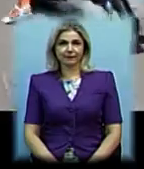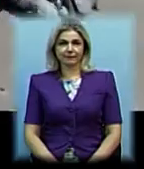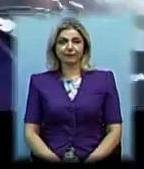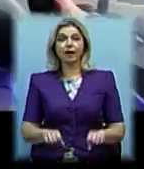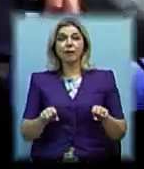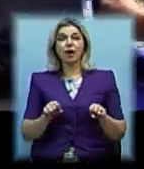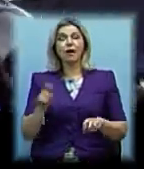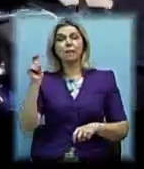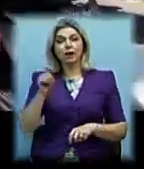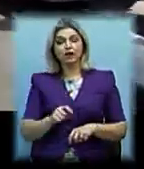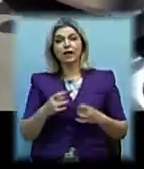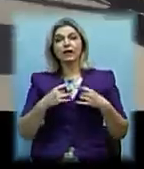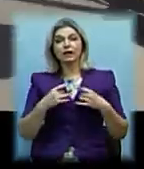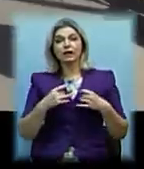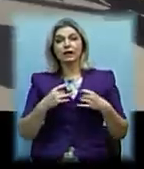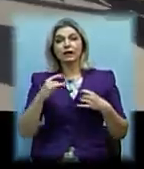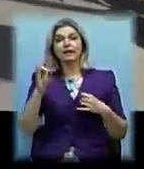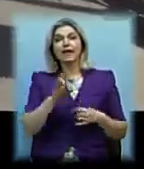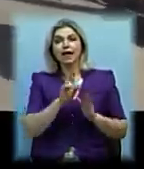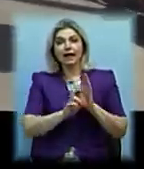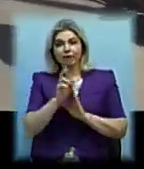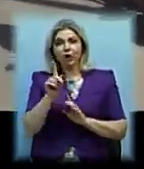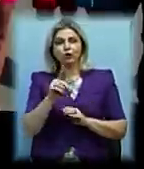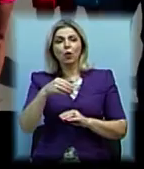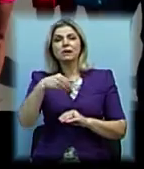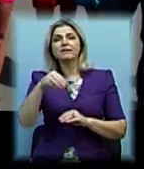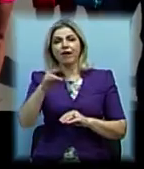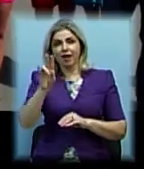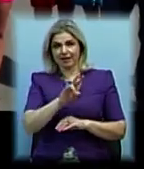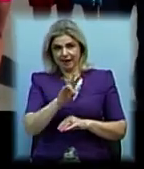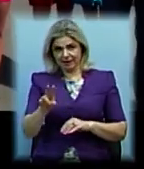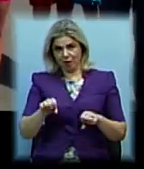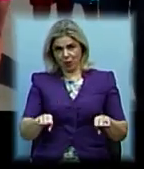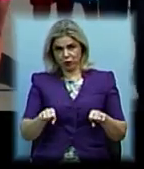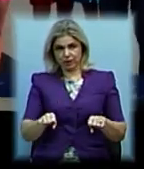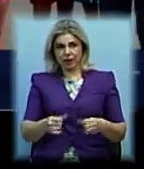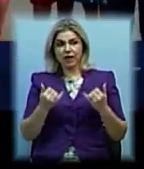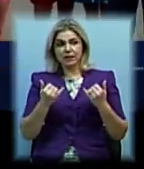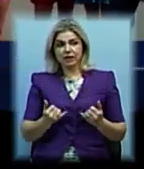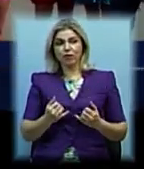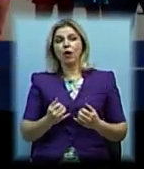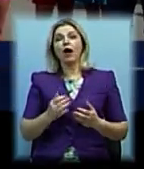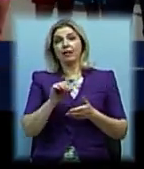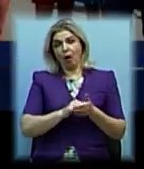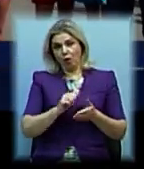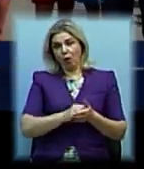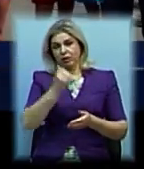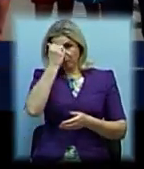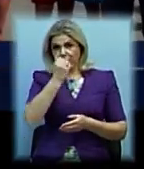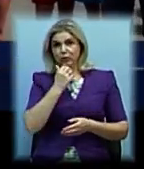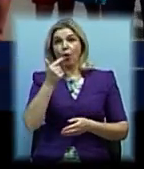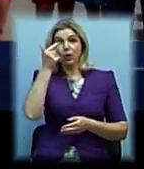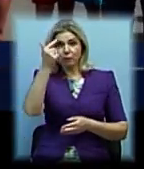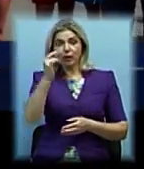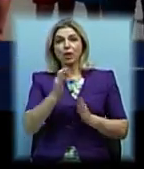Байкери приїжджають до свята Троїцької церкви, аби освятити мотоцикли. І ось сьогодні нагода подякувати Господу і попросити у